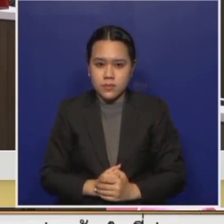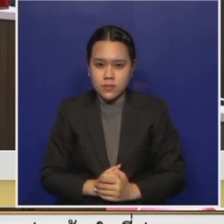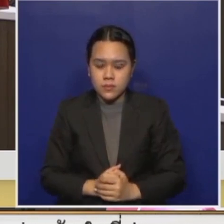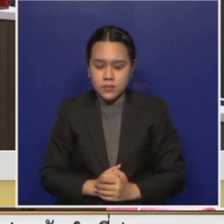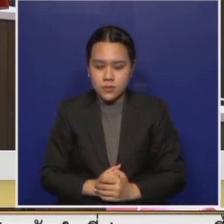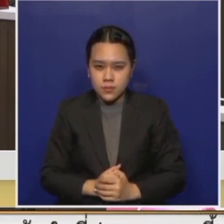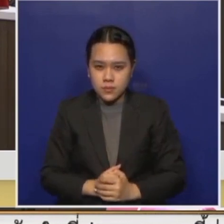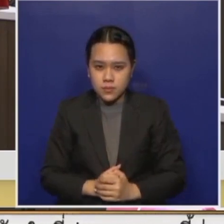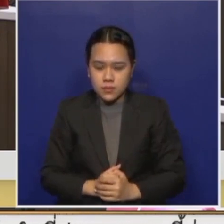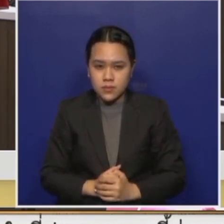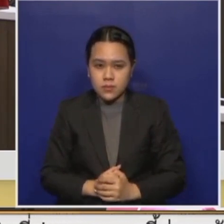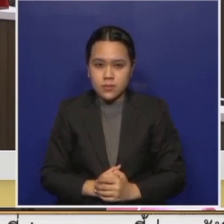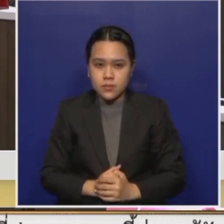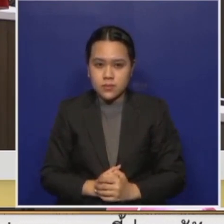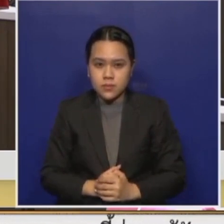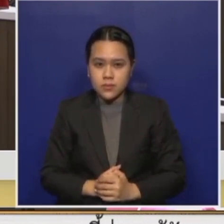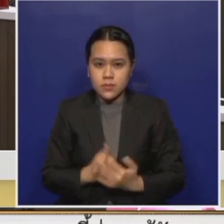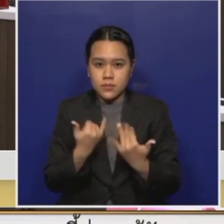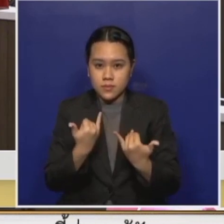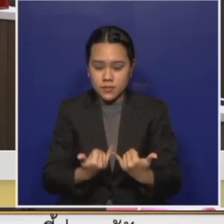ับในช่งท้าย